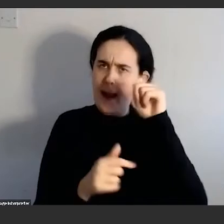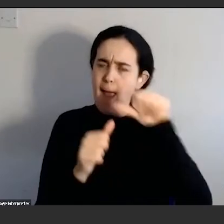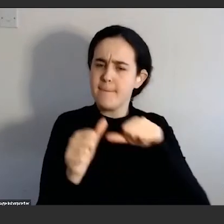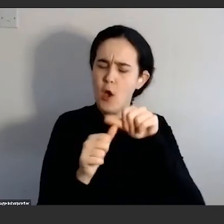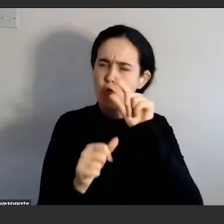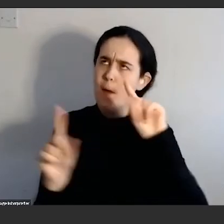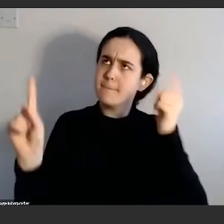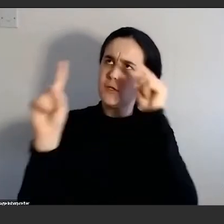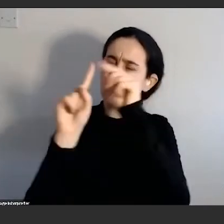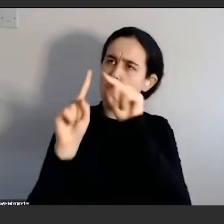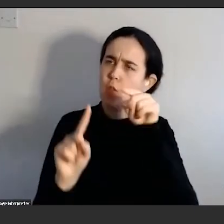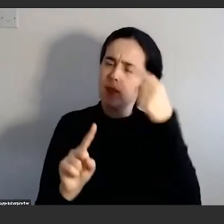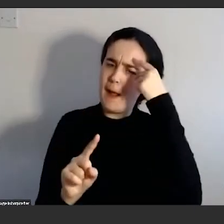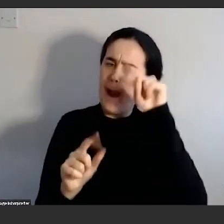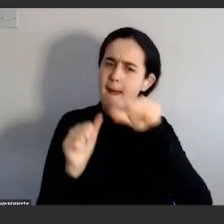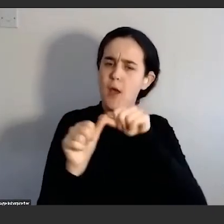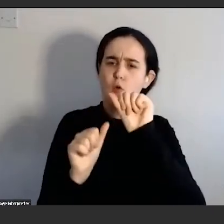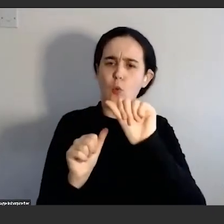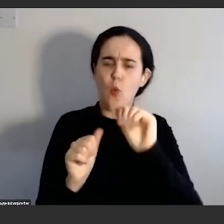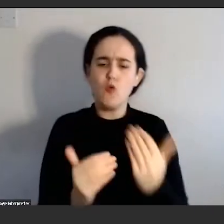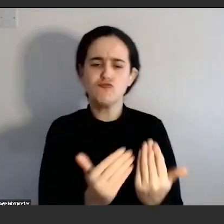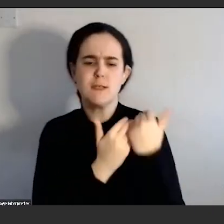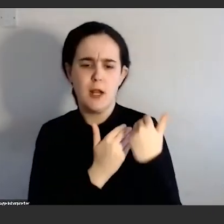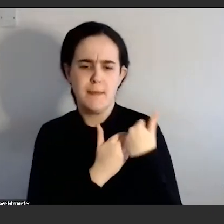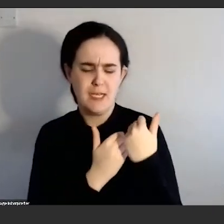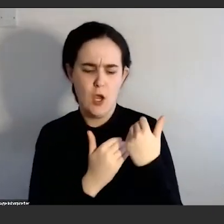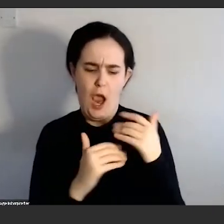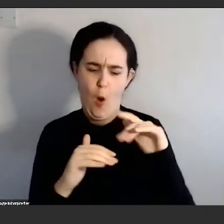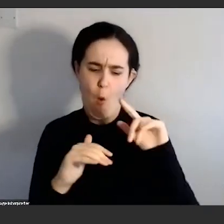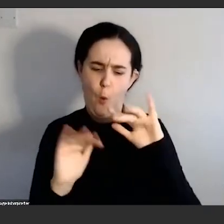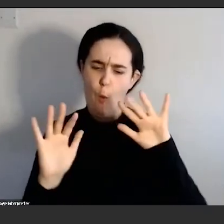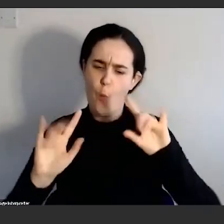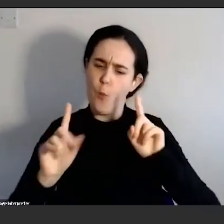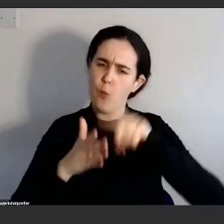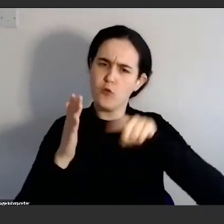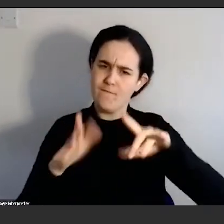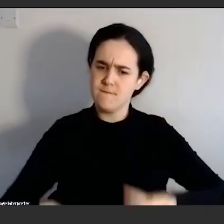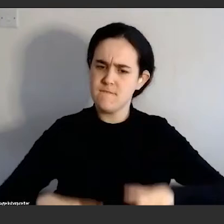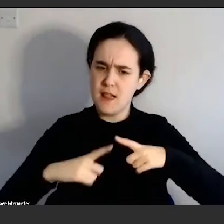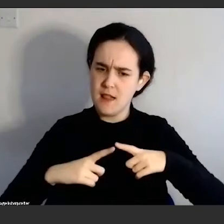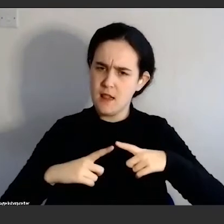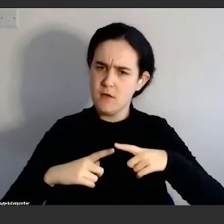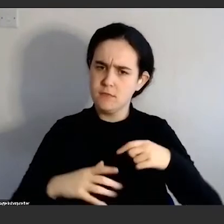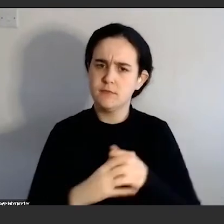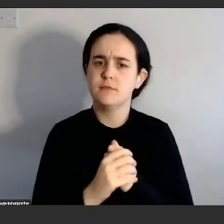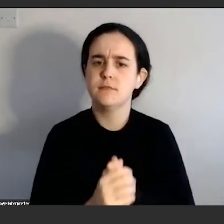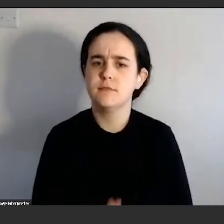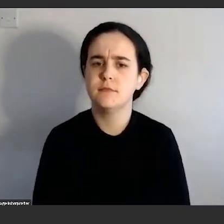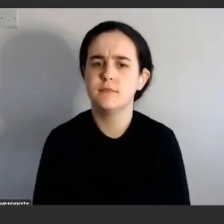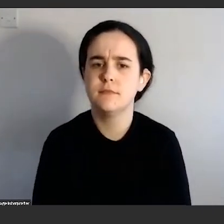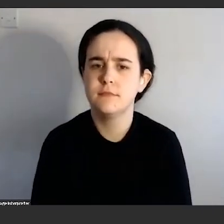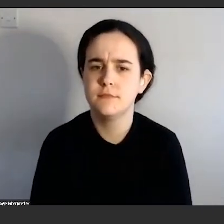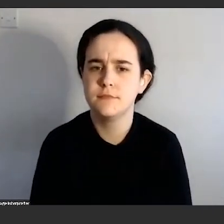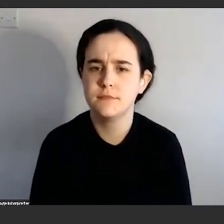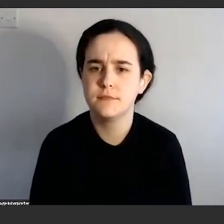אחריות כשאת שרה, או שאת פשוט רוצה לשיר יפה, או שאת מרגישה שליחה של משהו, אחראית משהו? על מסר. וואו, אני